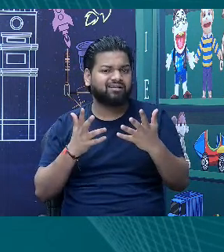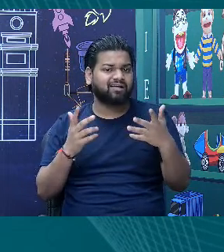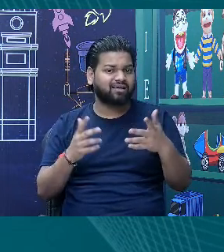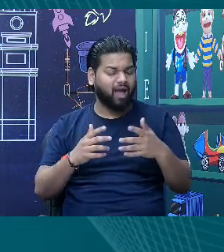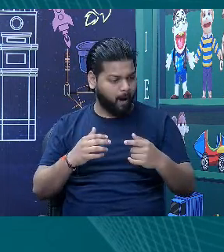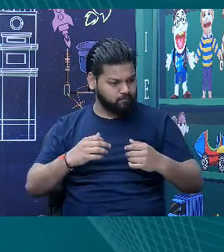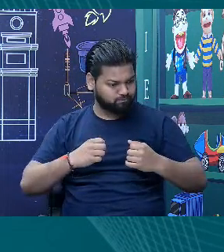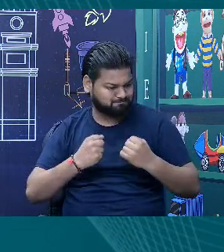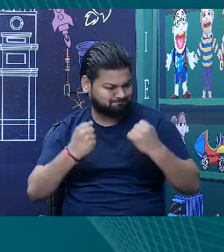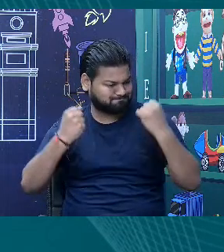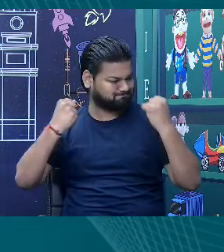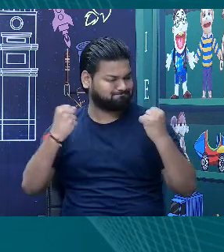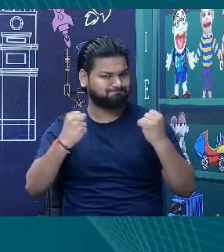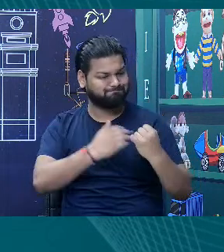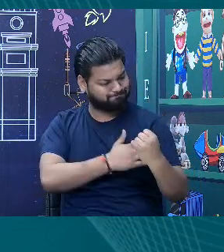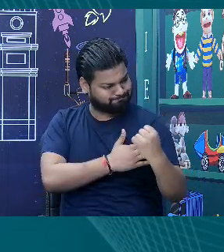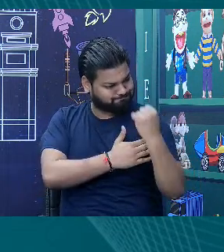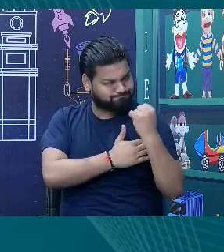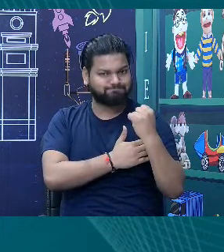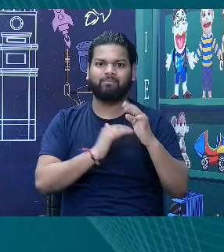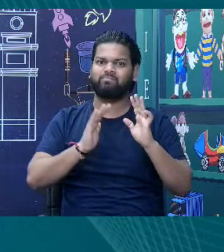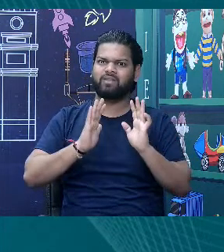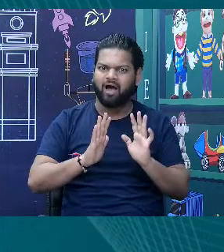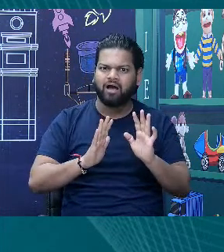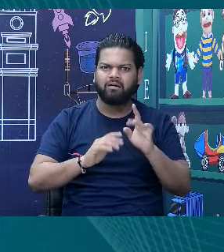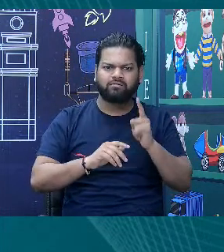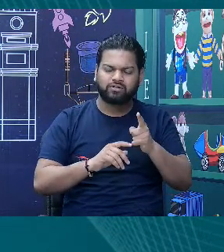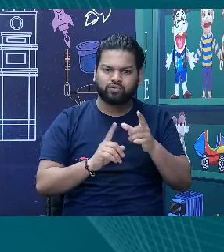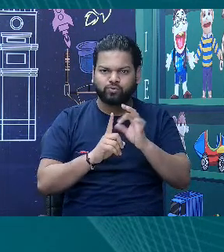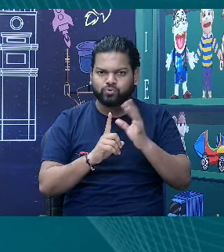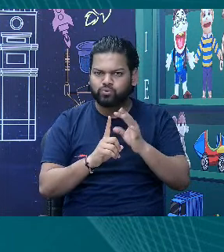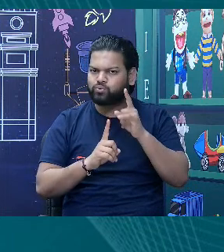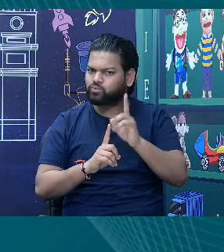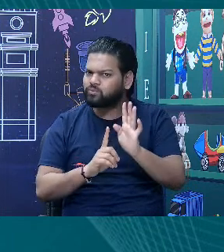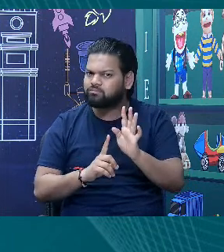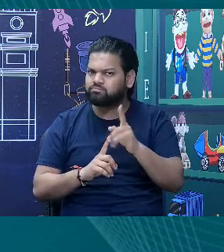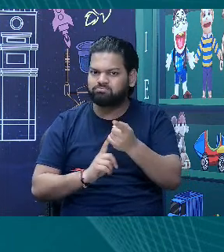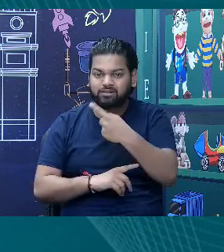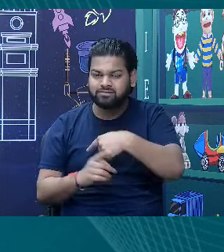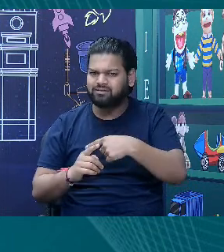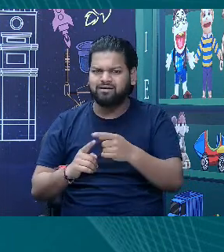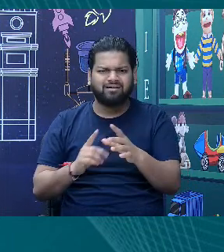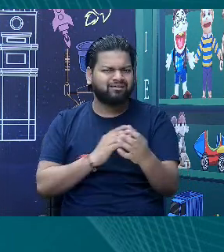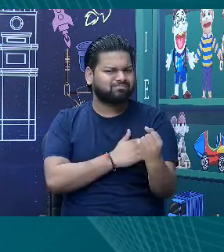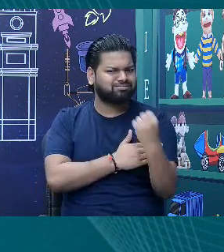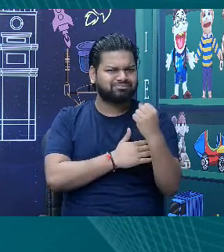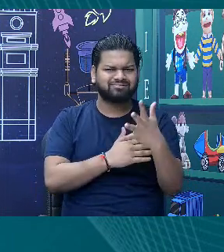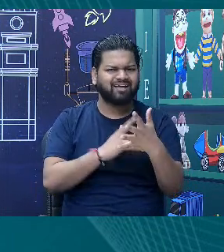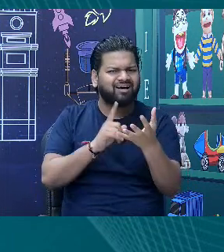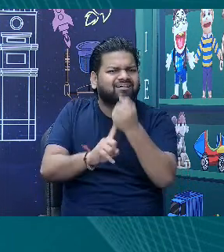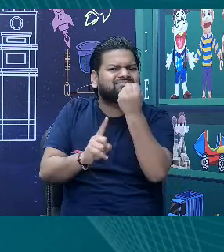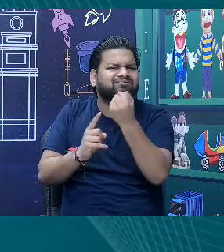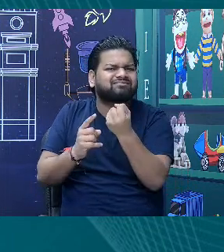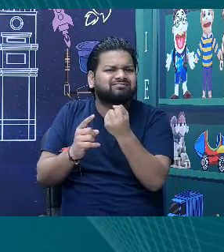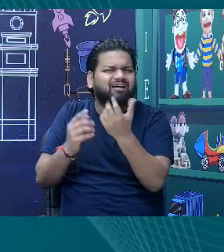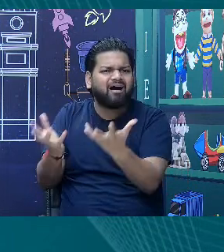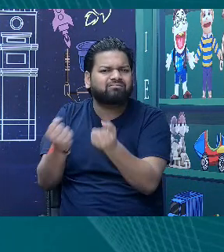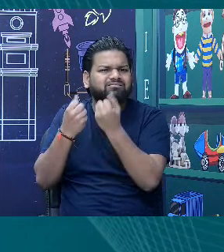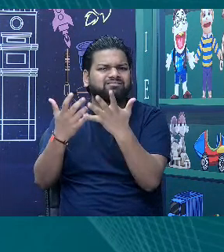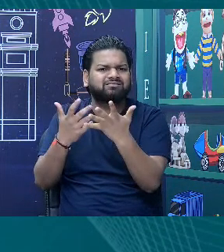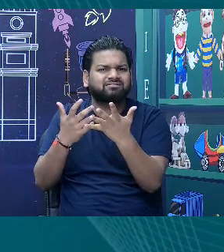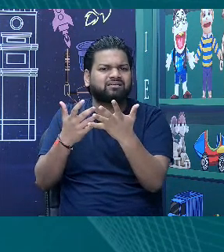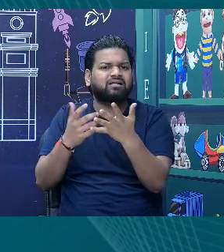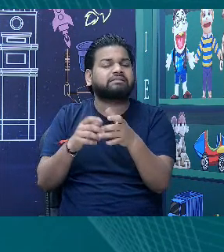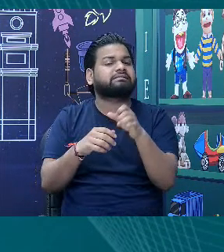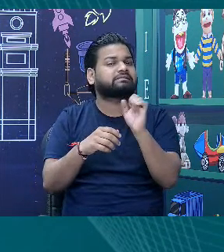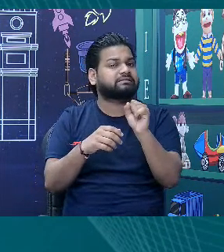लेंगे। कांगा ये बोलते हैं, और वो कहते हैं जो एक्चुअली मोटिवेटिंग बात होती है वो होता है अपने ही जैसे किसी इंसान को बहुत कुछ